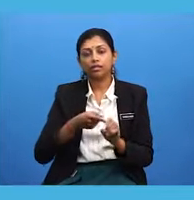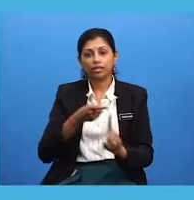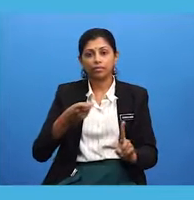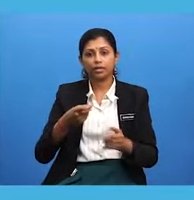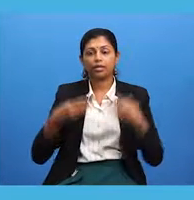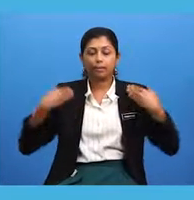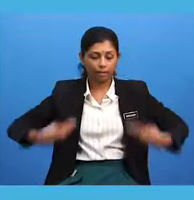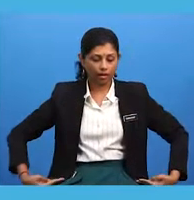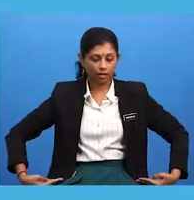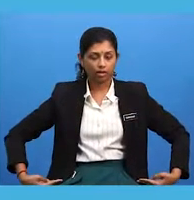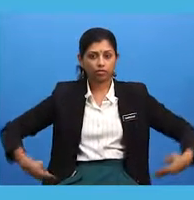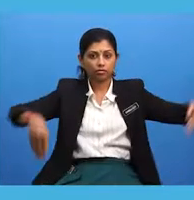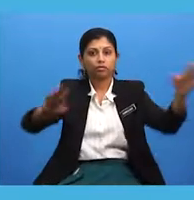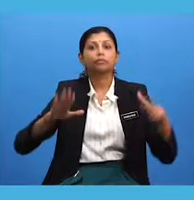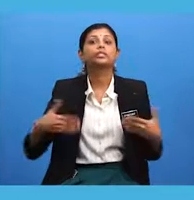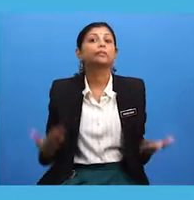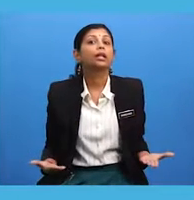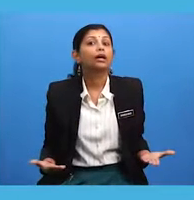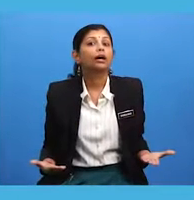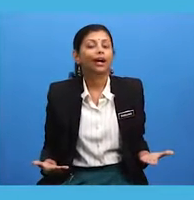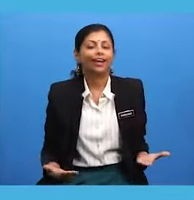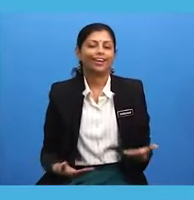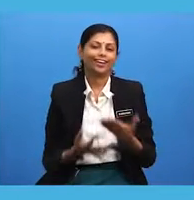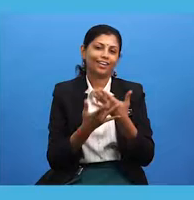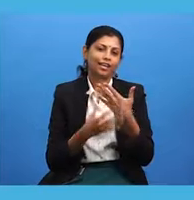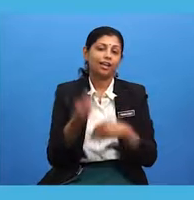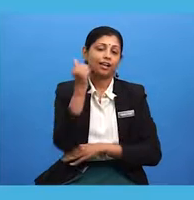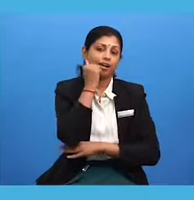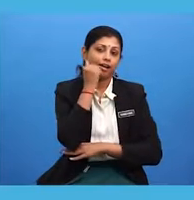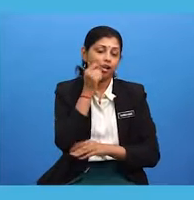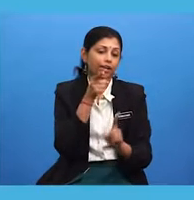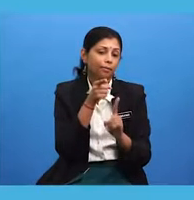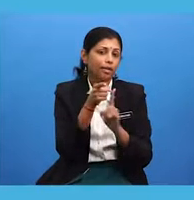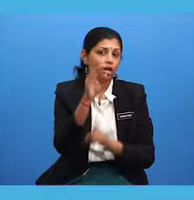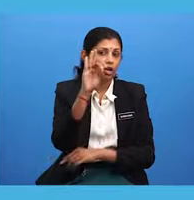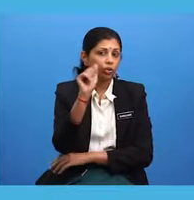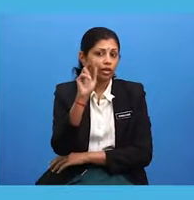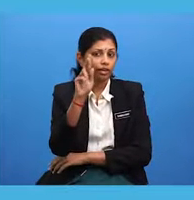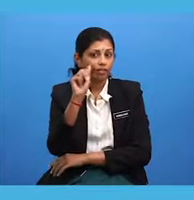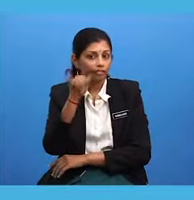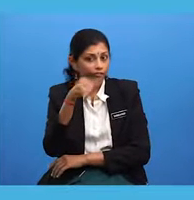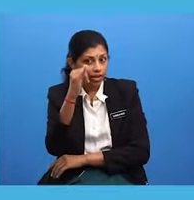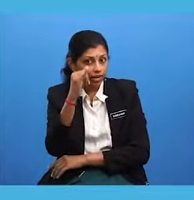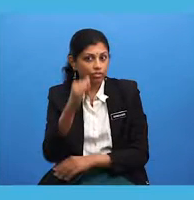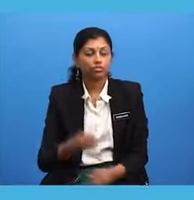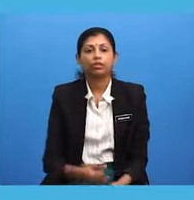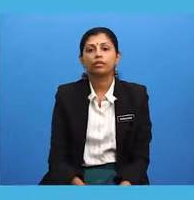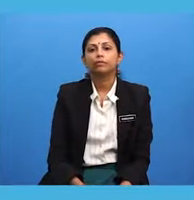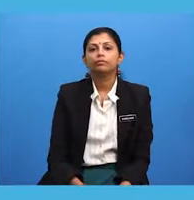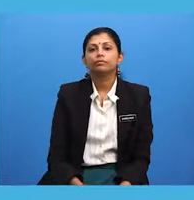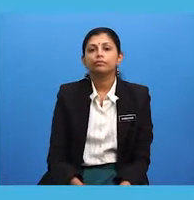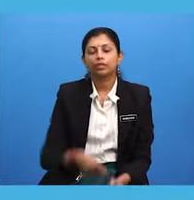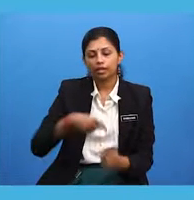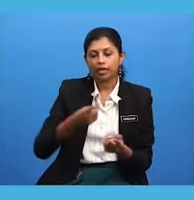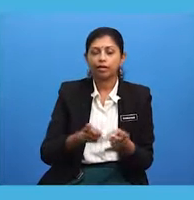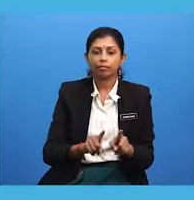darah haid melalui faraj. Hal ini berlaku pada hari pertama